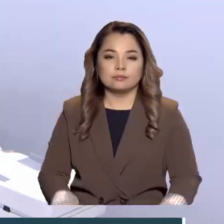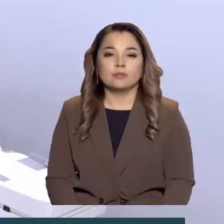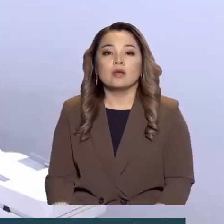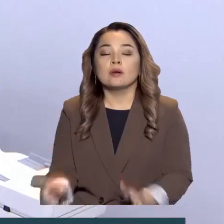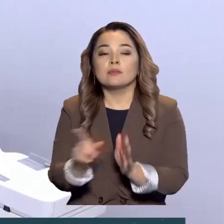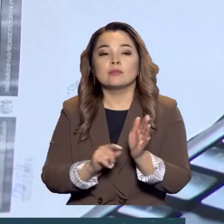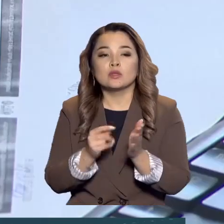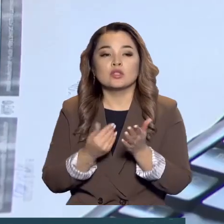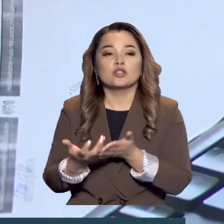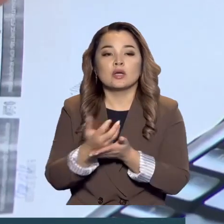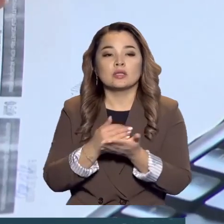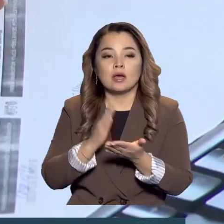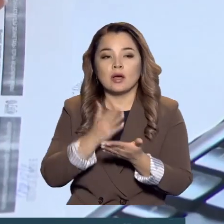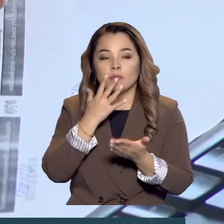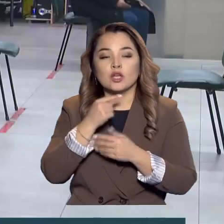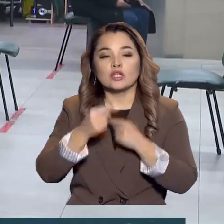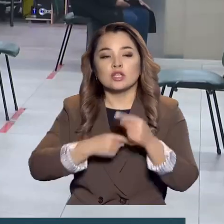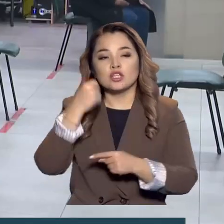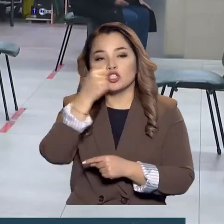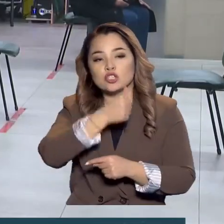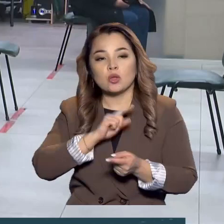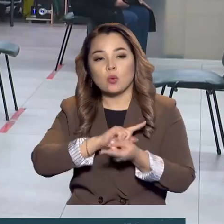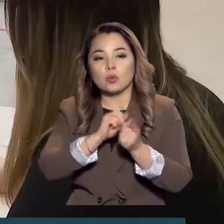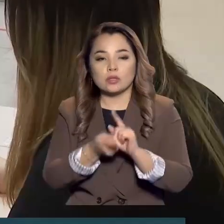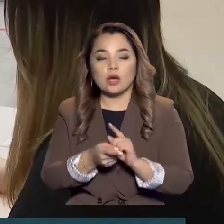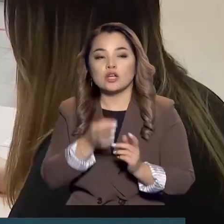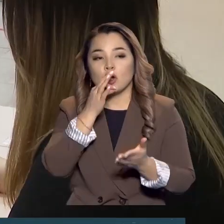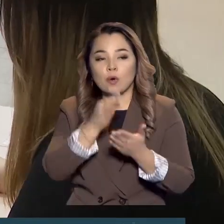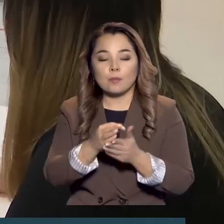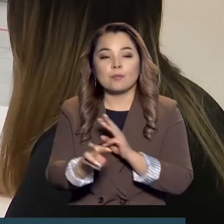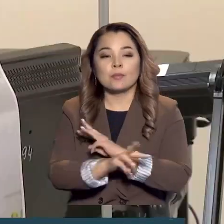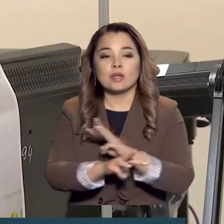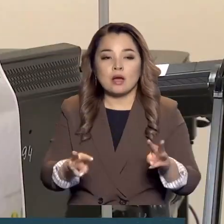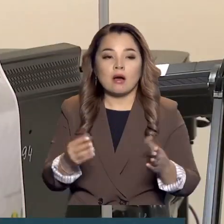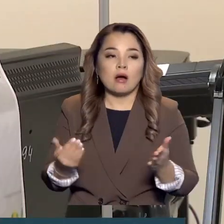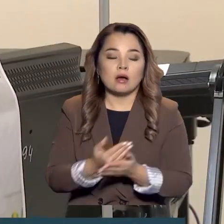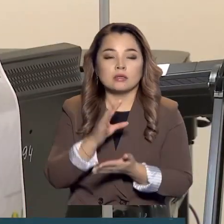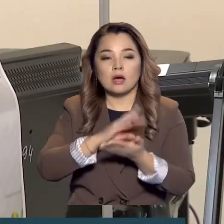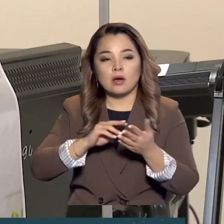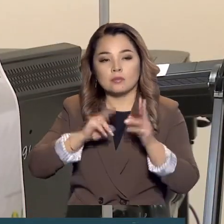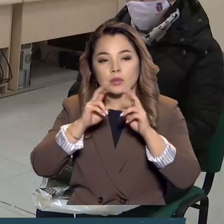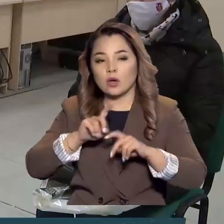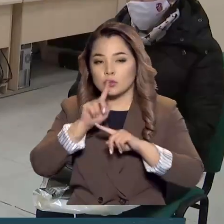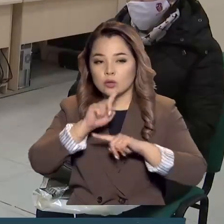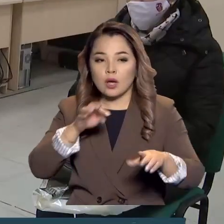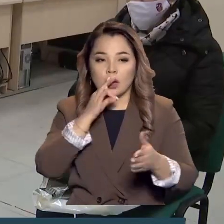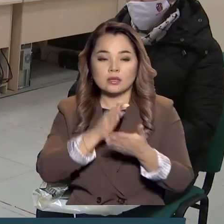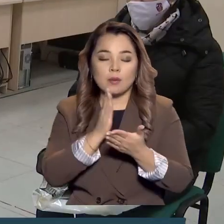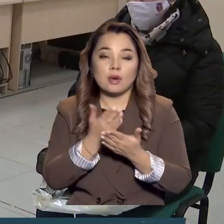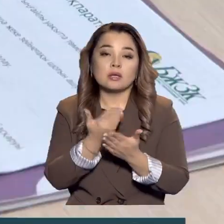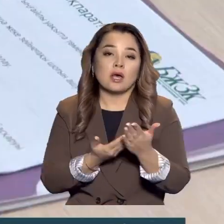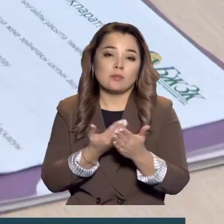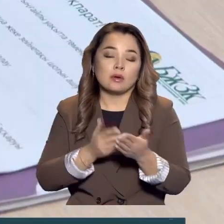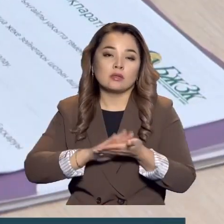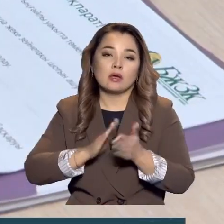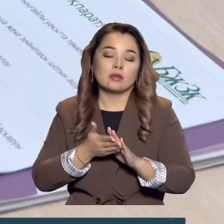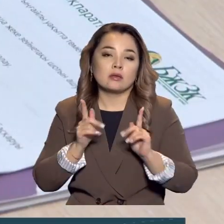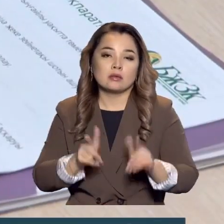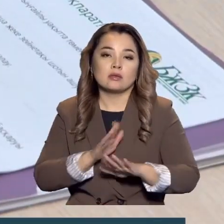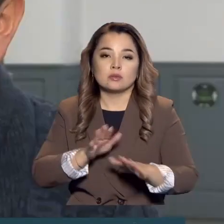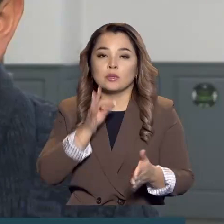Зейнетақы жинағының жеткілікті шегі келер жылы өзгереді. Жауапты министрлік бұл шешім қайта қаралмайтынын мәлімдеді. Сарапшылар мұнымен келіспей